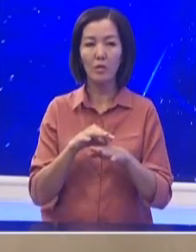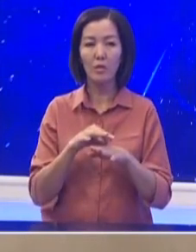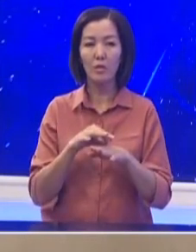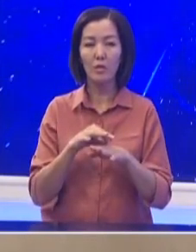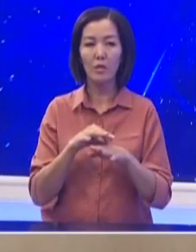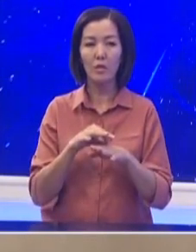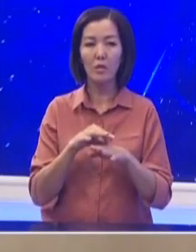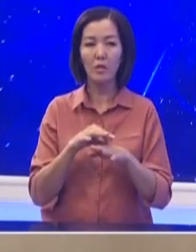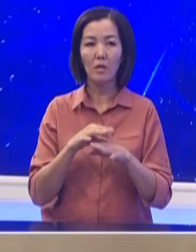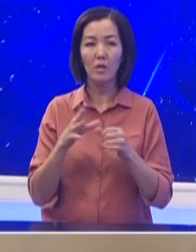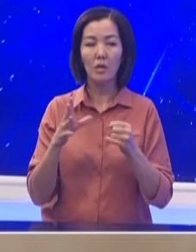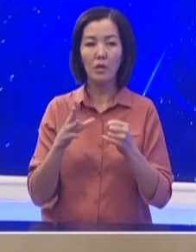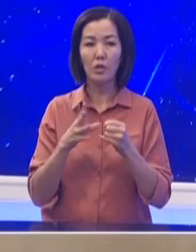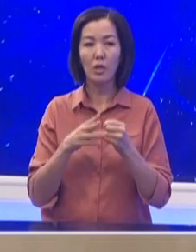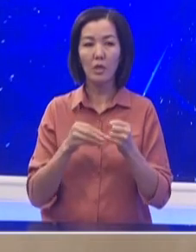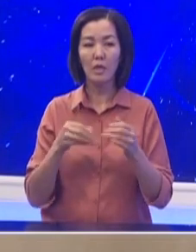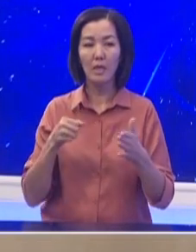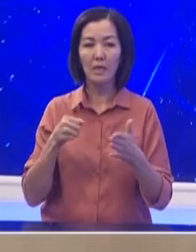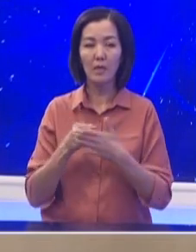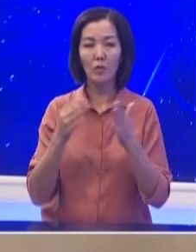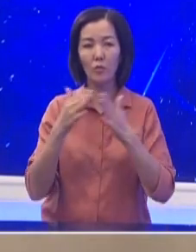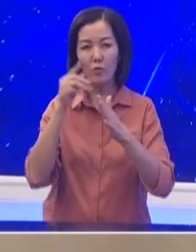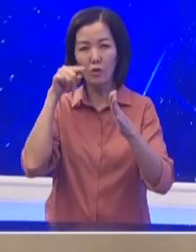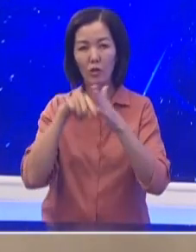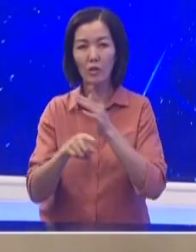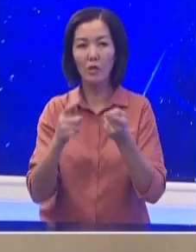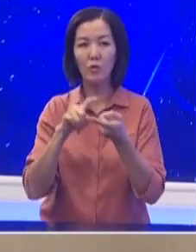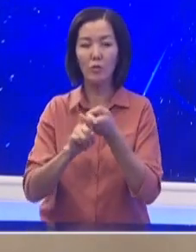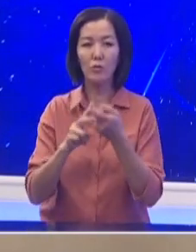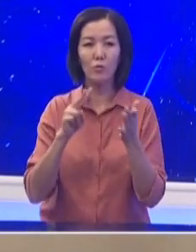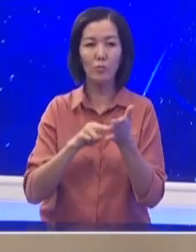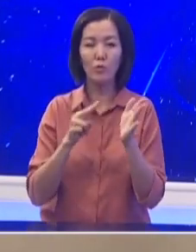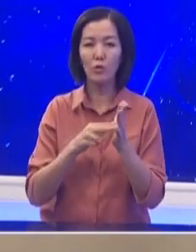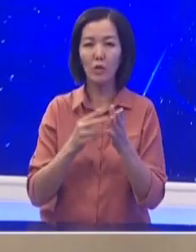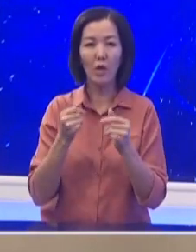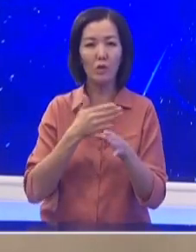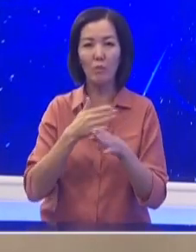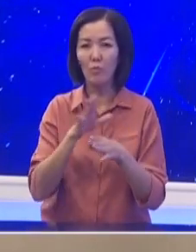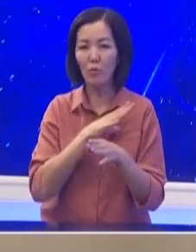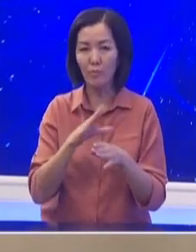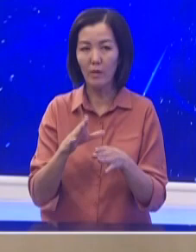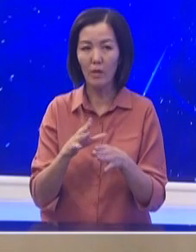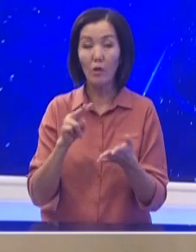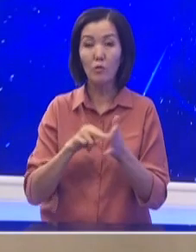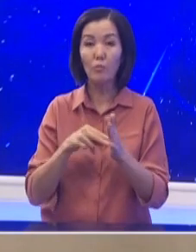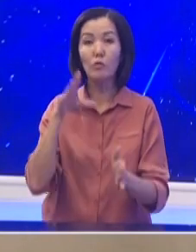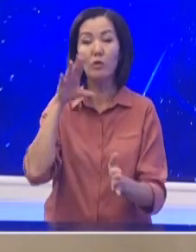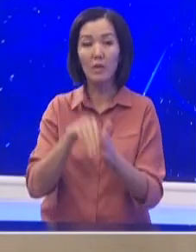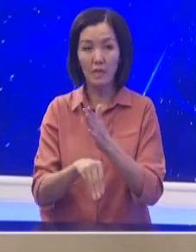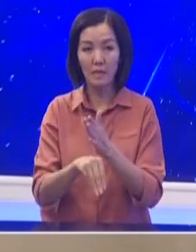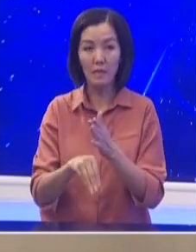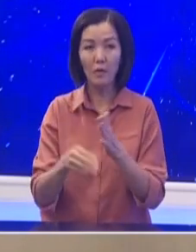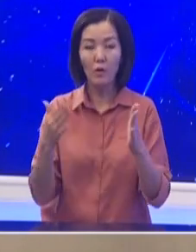мынау калиткада тоқтайды, ары қарай сол калитканы үйдің ішіне кіргізуге ол бюджетпе қарастырылмаған. Сондықтан сол бюджетке кіргізсе, ол үйдің